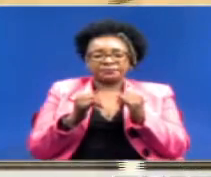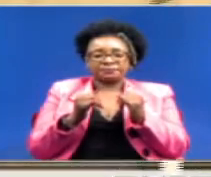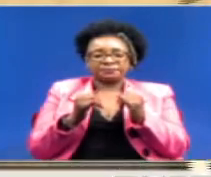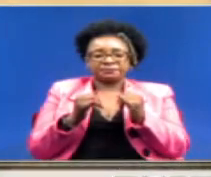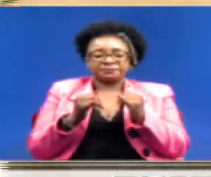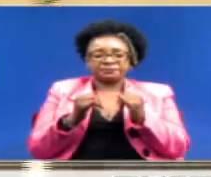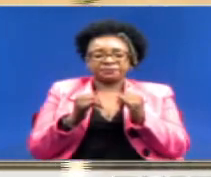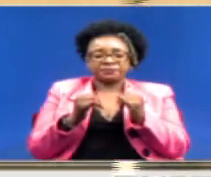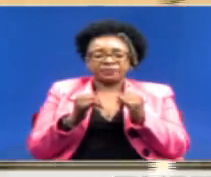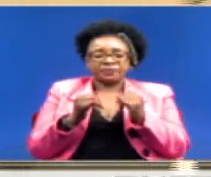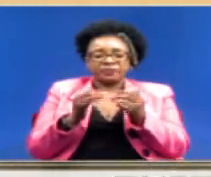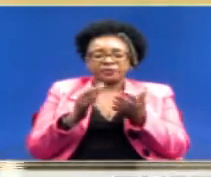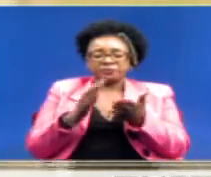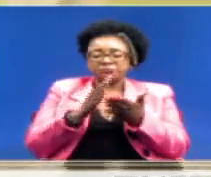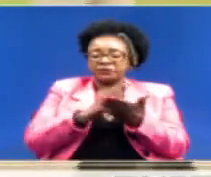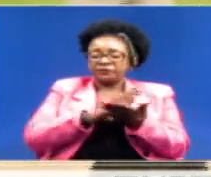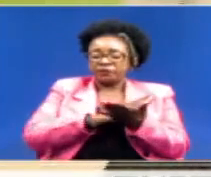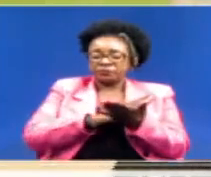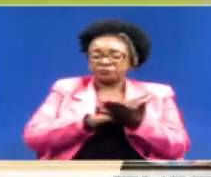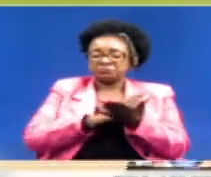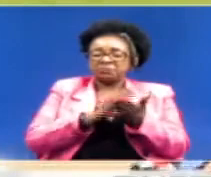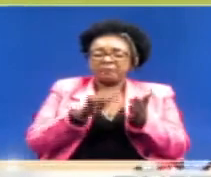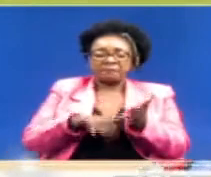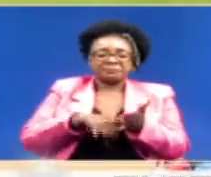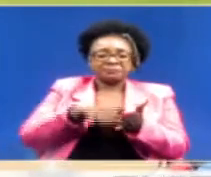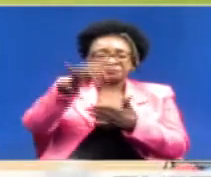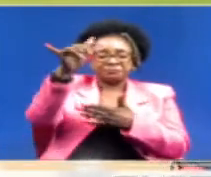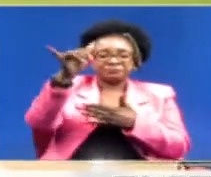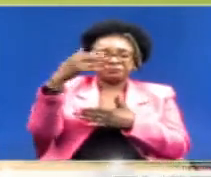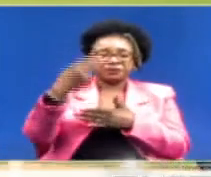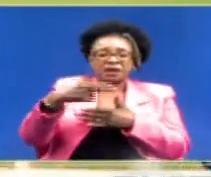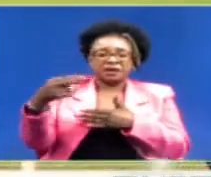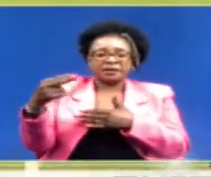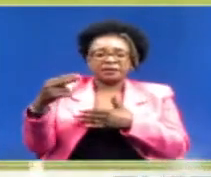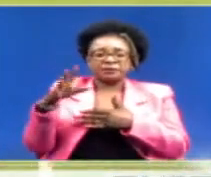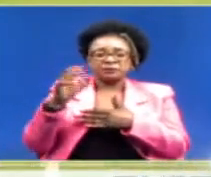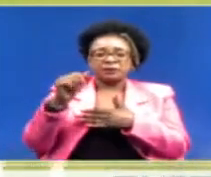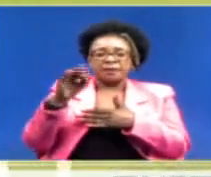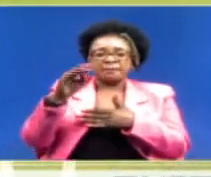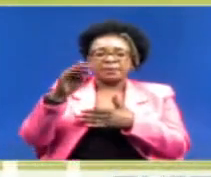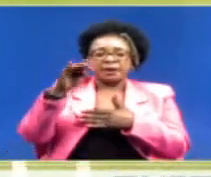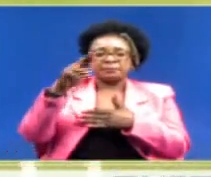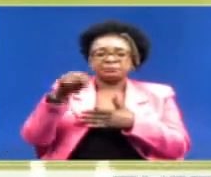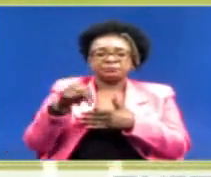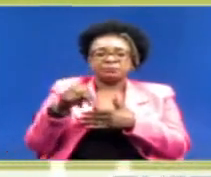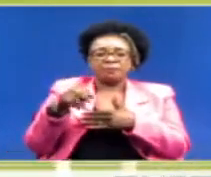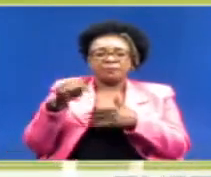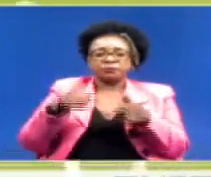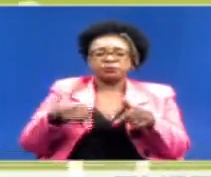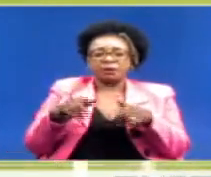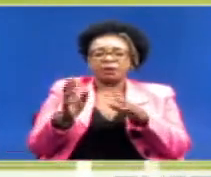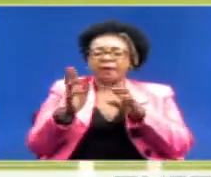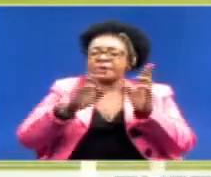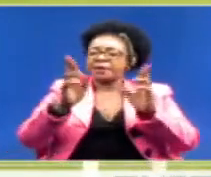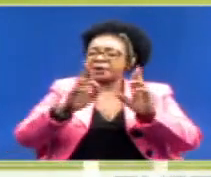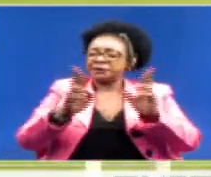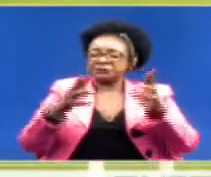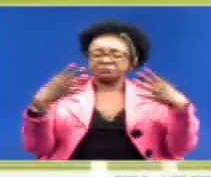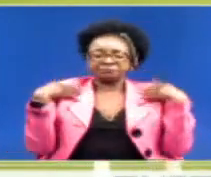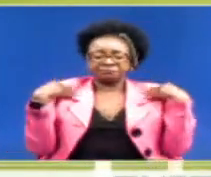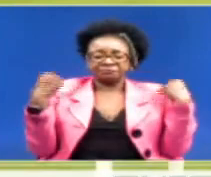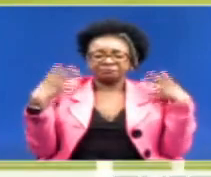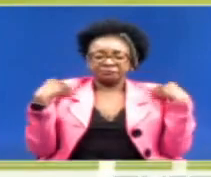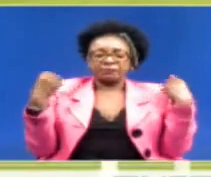Kabla ya kufunga safari ya Budapest Hungary, bingwa jumuiya ya madola Abraham Kibiwot alikuwa amejiandaa ya kutosha na kuwa na ari